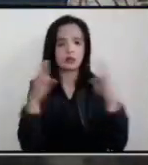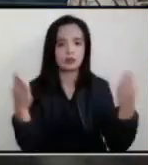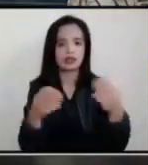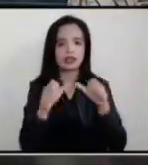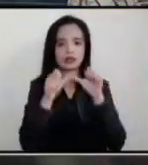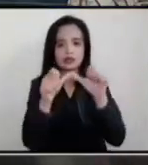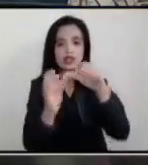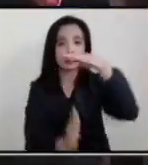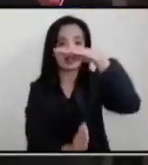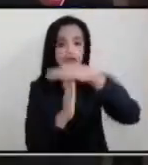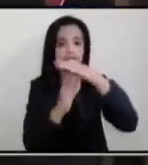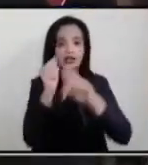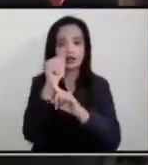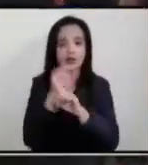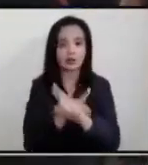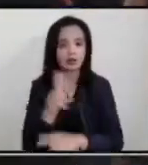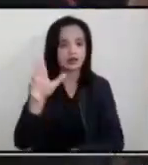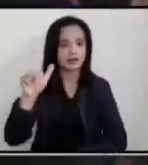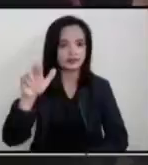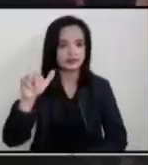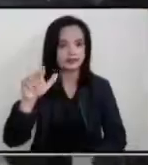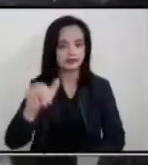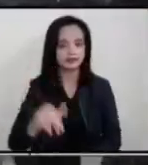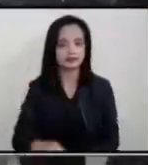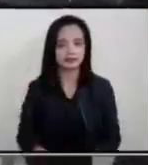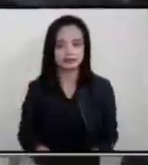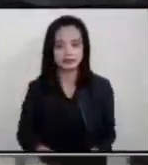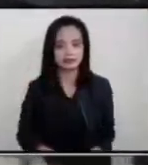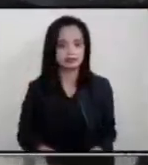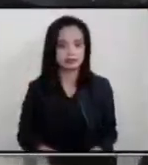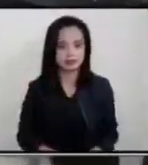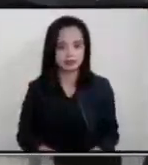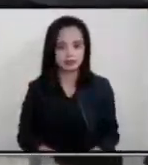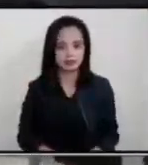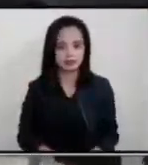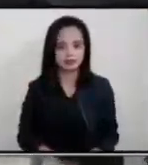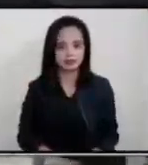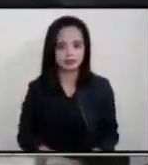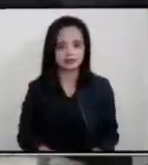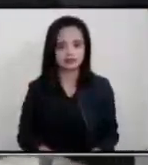Gabby Natividad, para sa Morning Show ng Bayan, Rise and Shine Pilipinas.